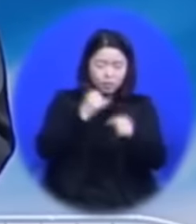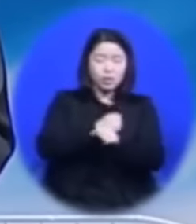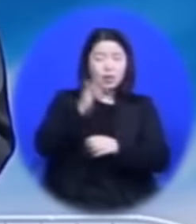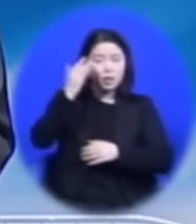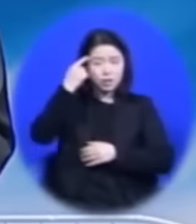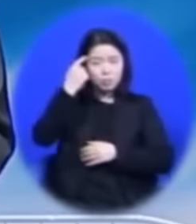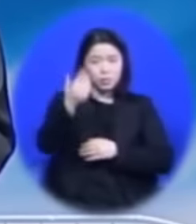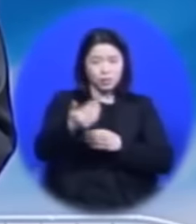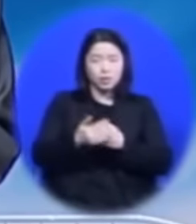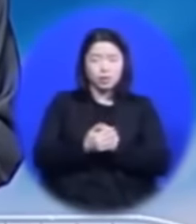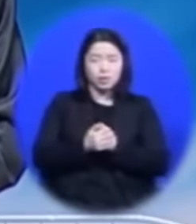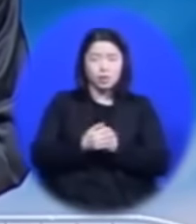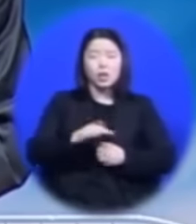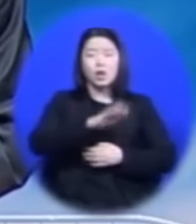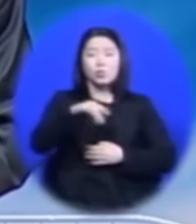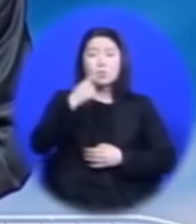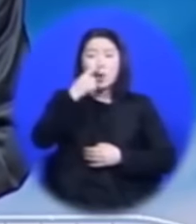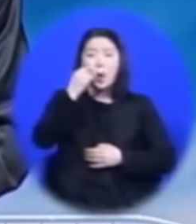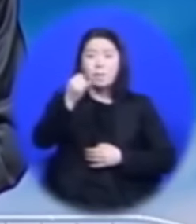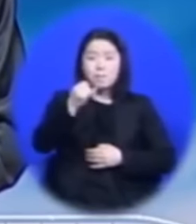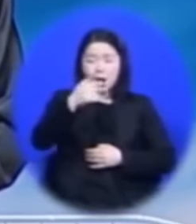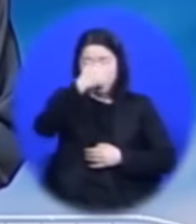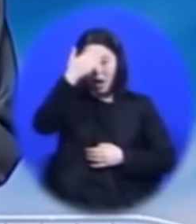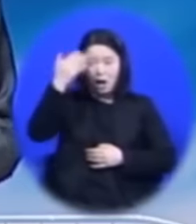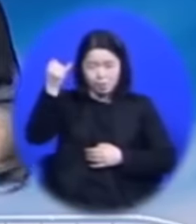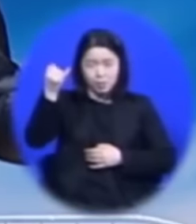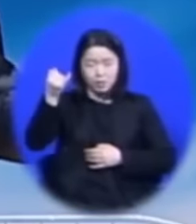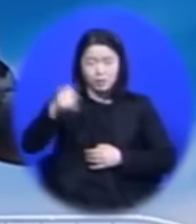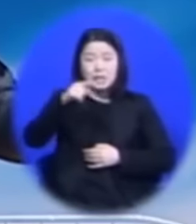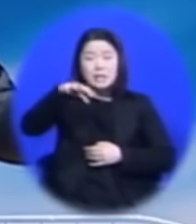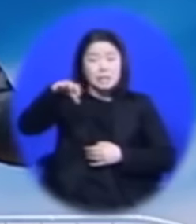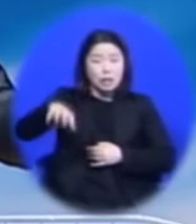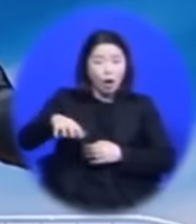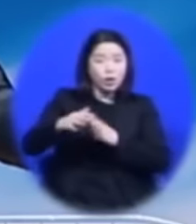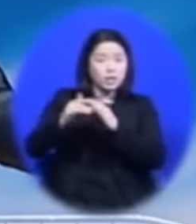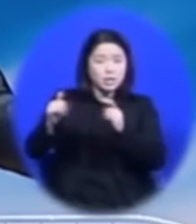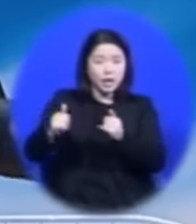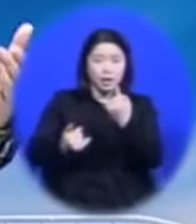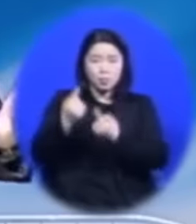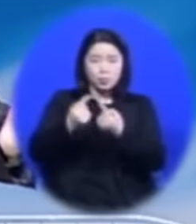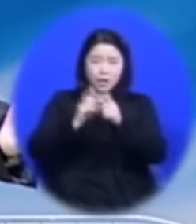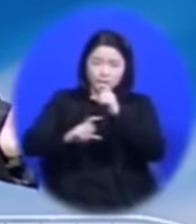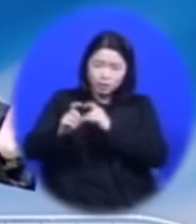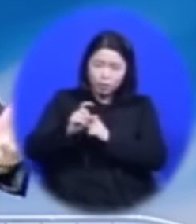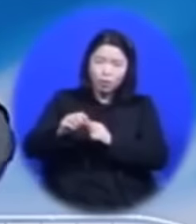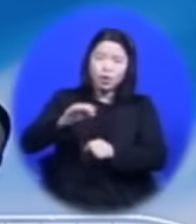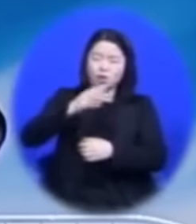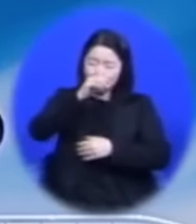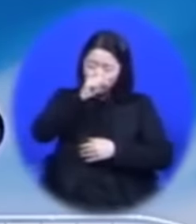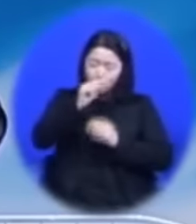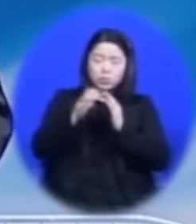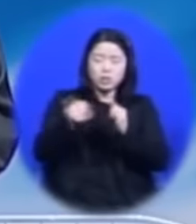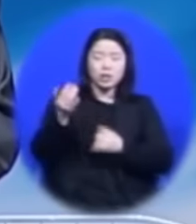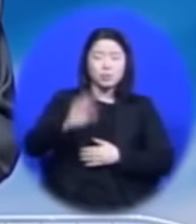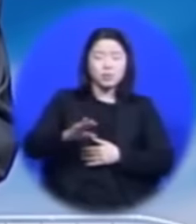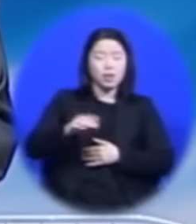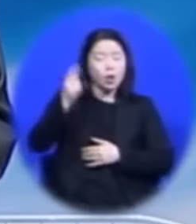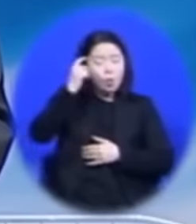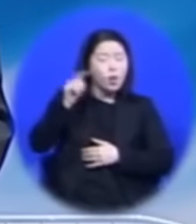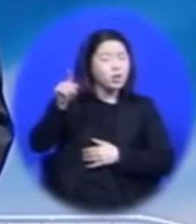거지요? 우리 엄마, 할머니, 여기 있는 사람들보다 더 좋은 사람들인데 왜